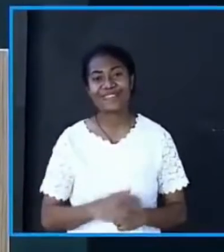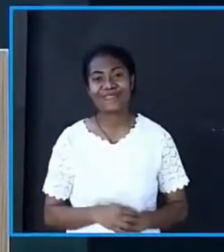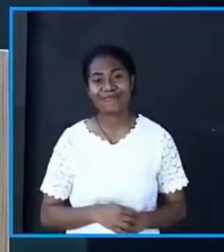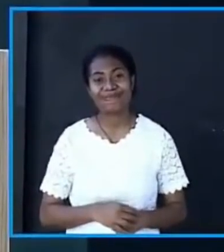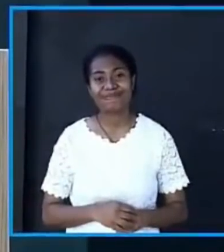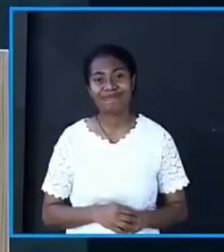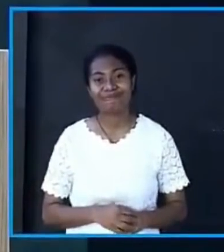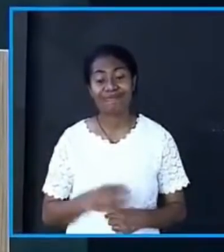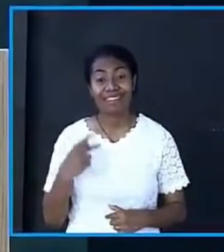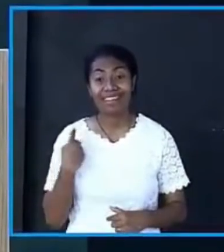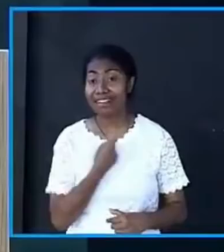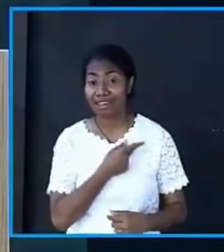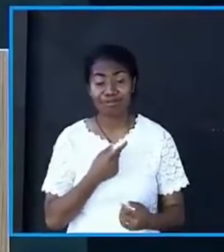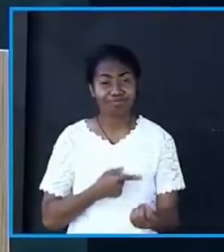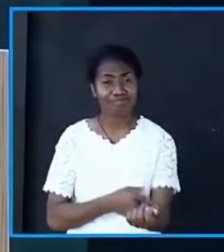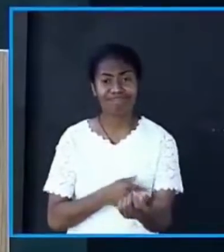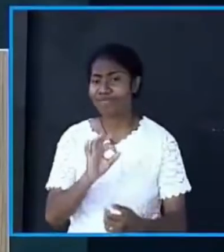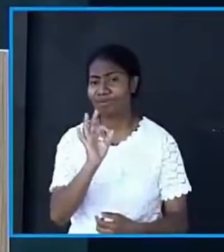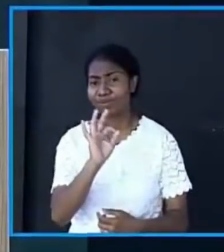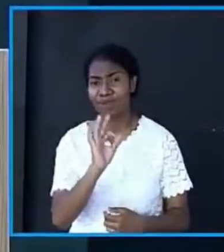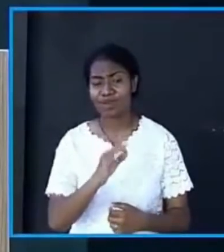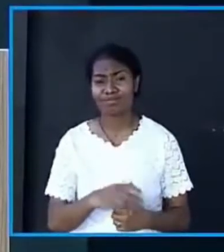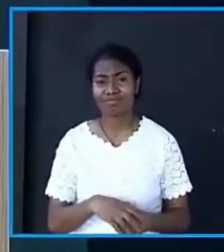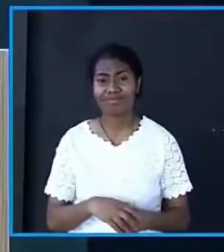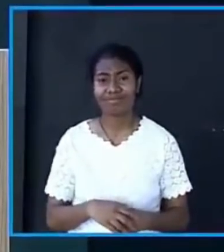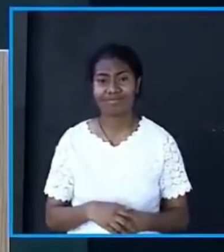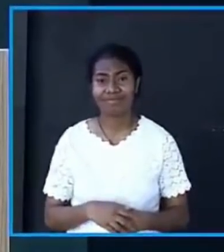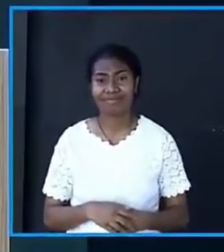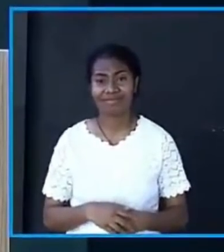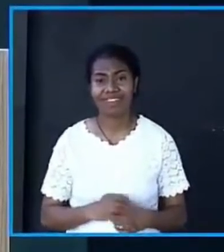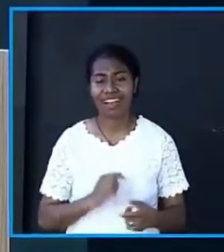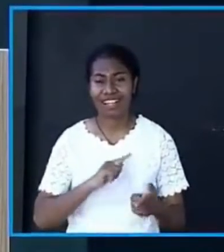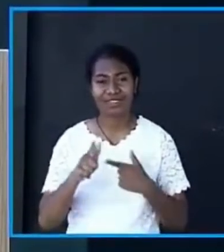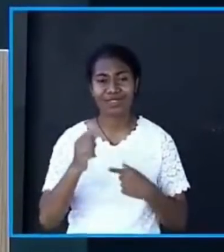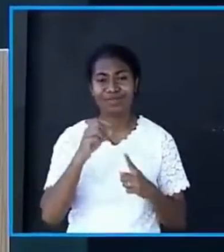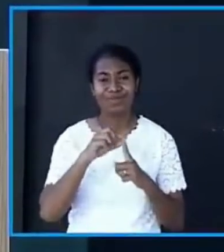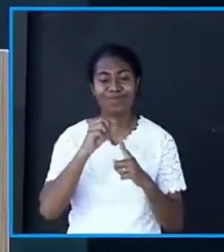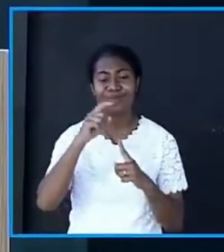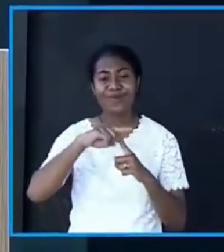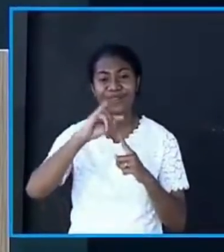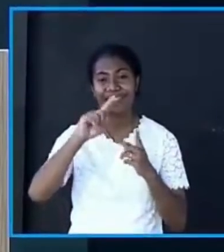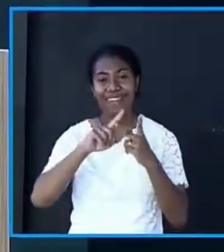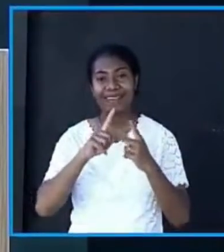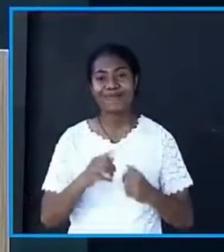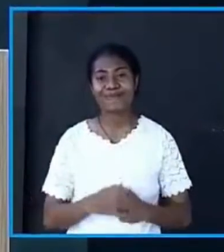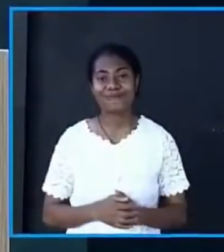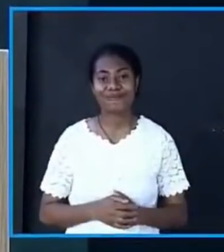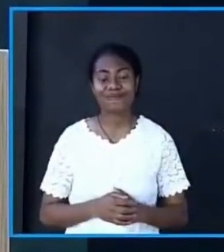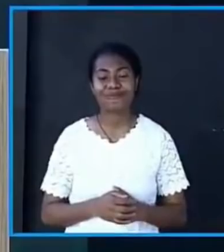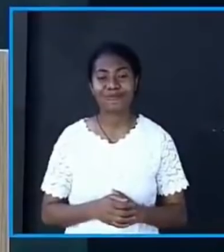Kau tidak perlu suntik putih tidak berlangsung putih memang without the